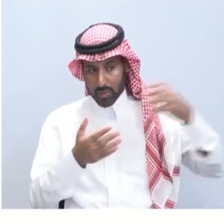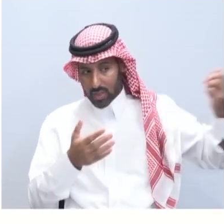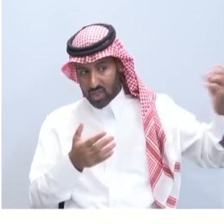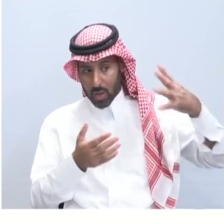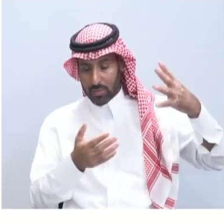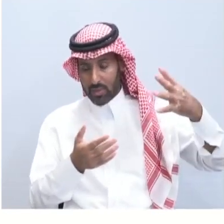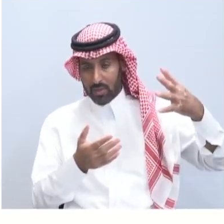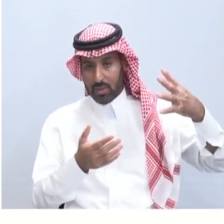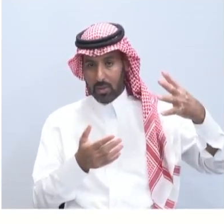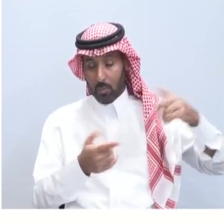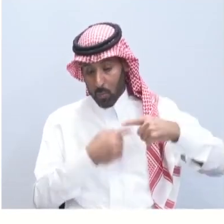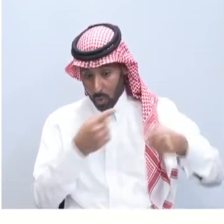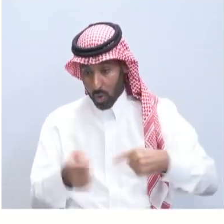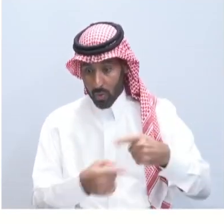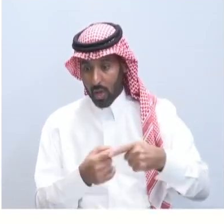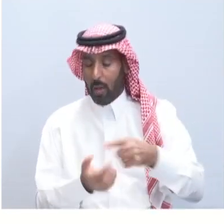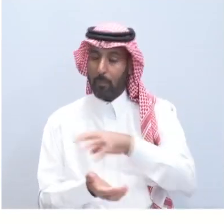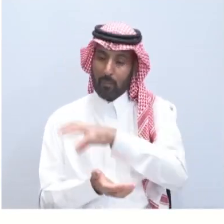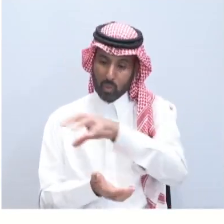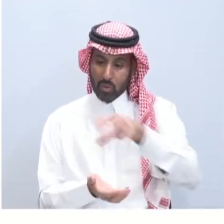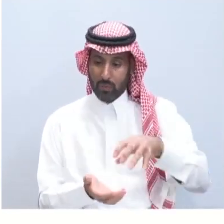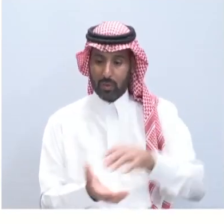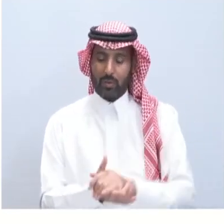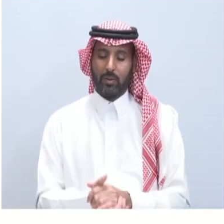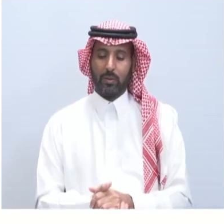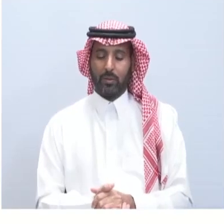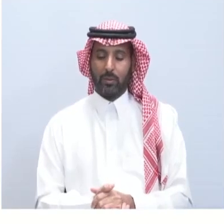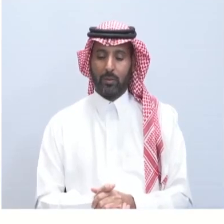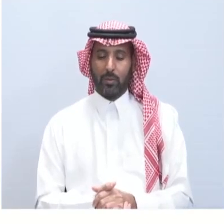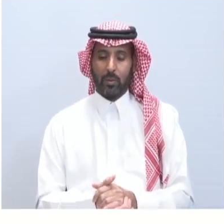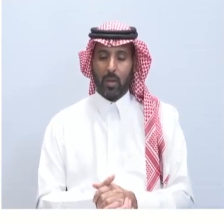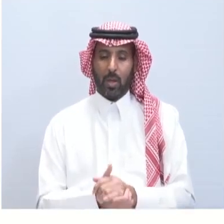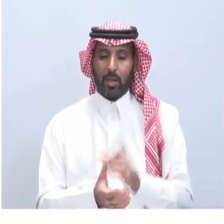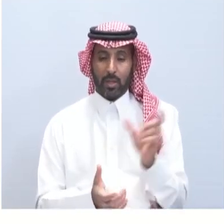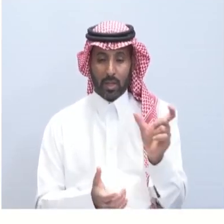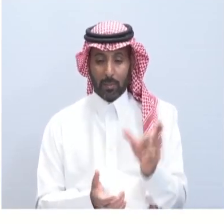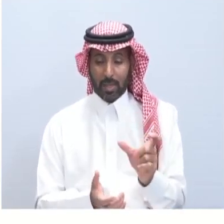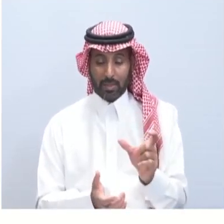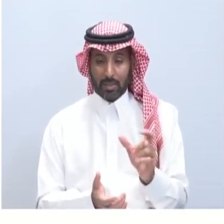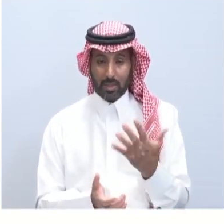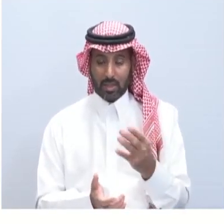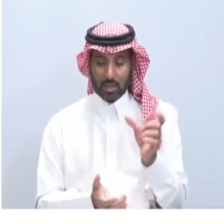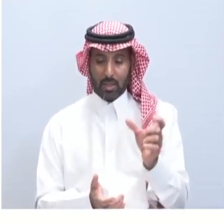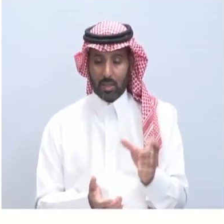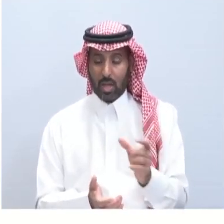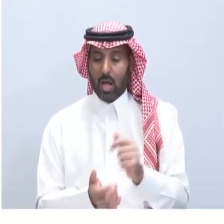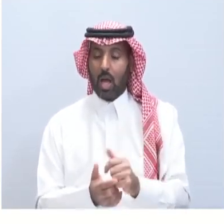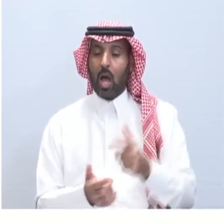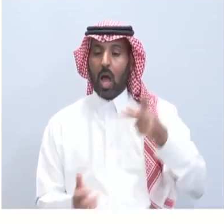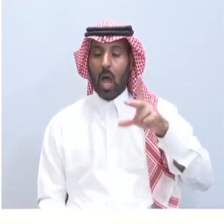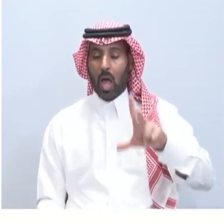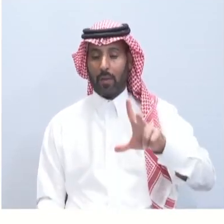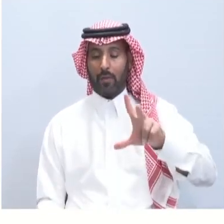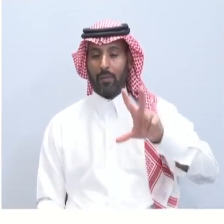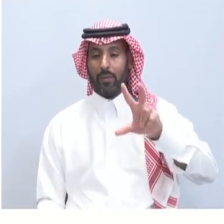المتوفره في معظم دول العالم في المفردات الجديده لدينا هنا الطاقه النوويه